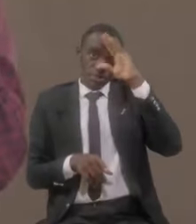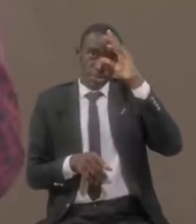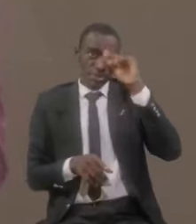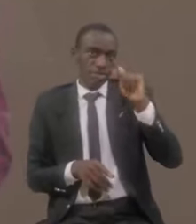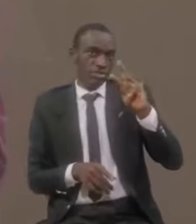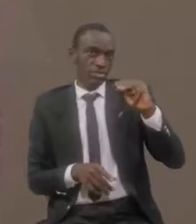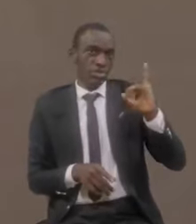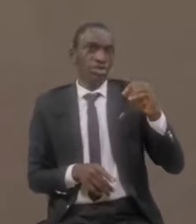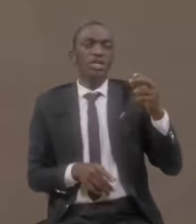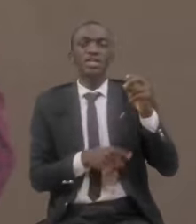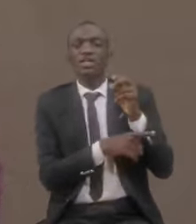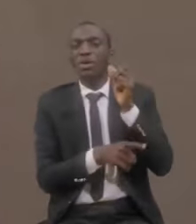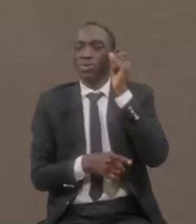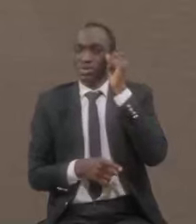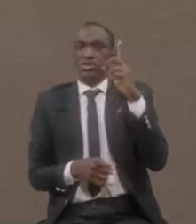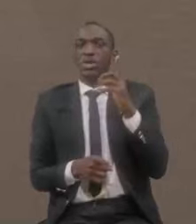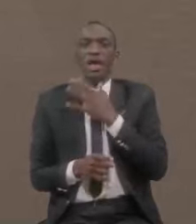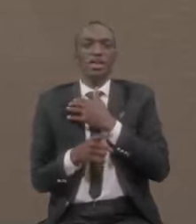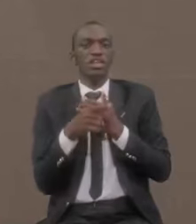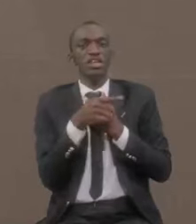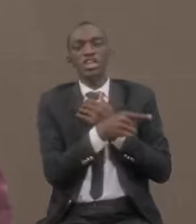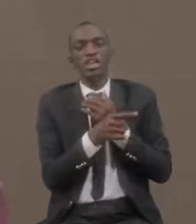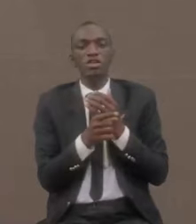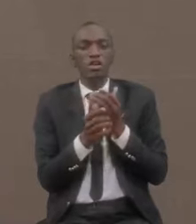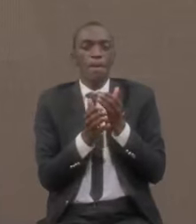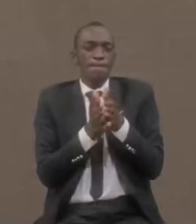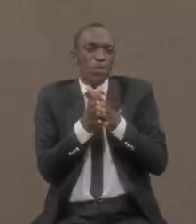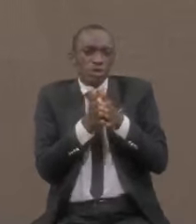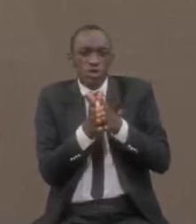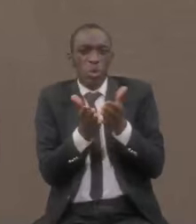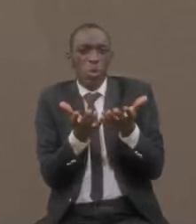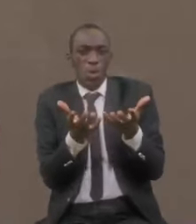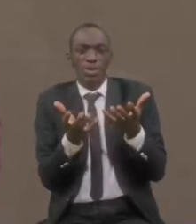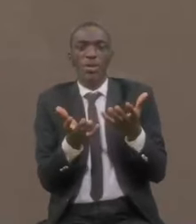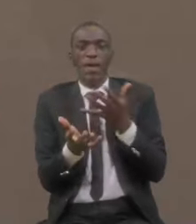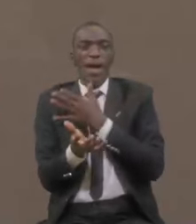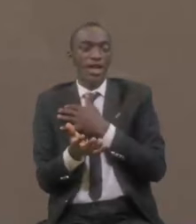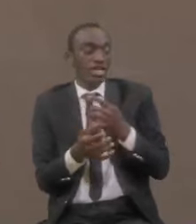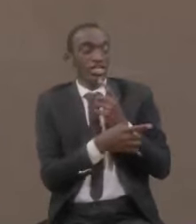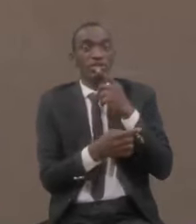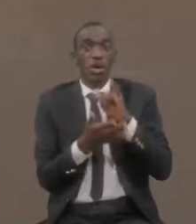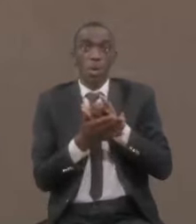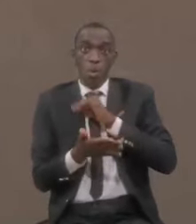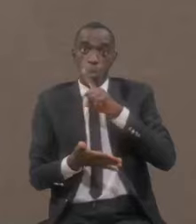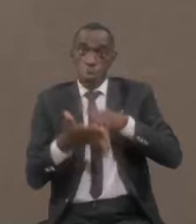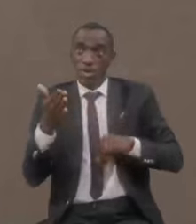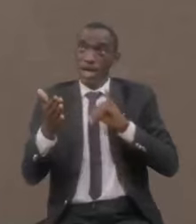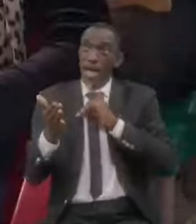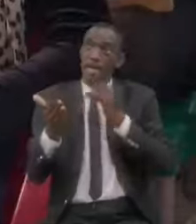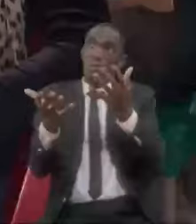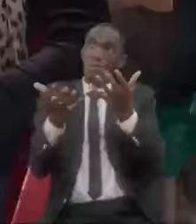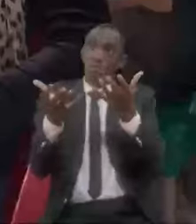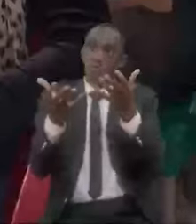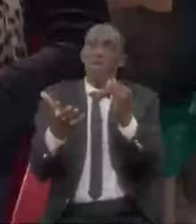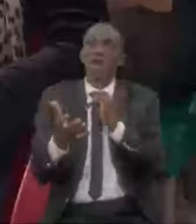poursuivait quelque chose. Il dit, ce que je poursuis, je vais l'avoir. Et tu vas